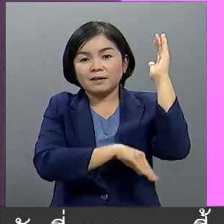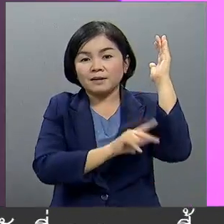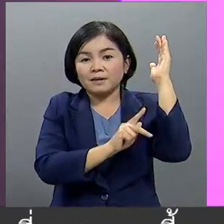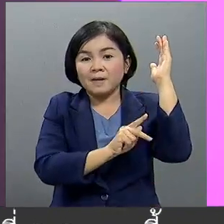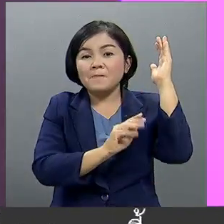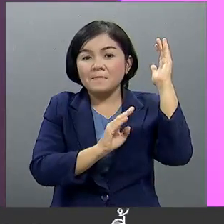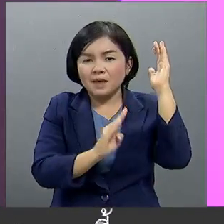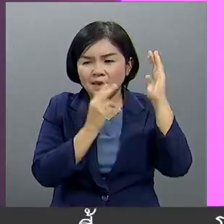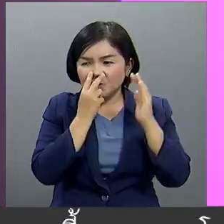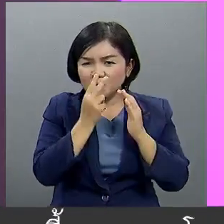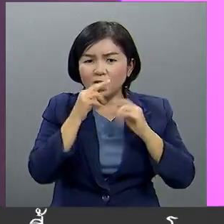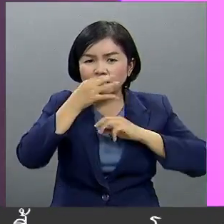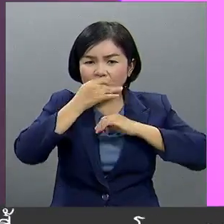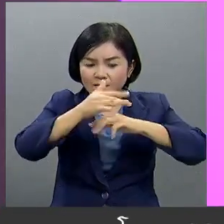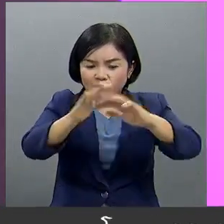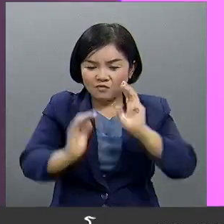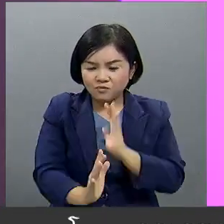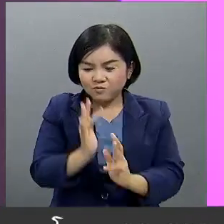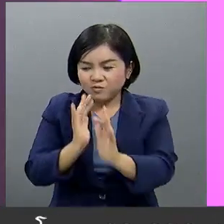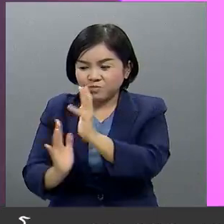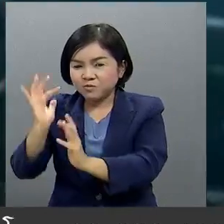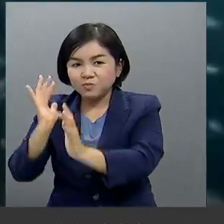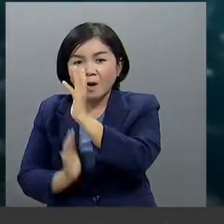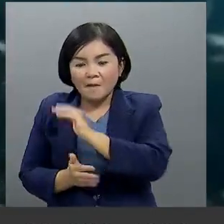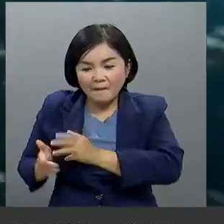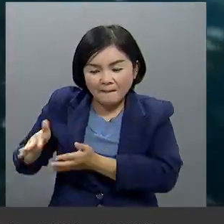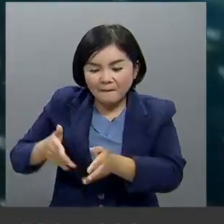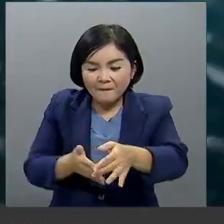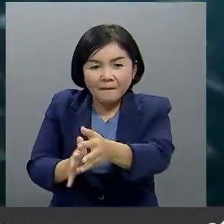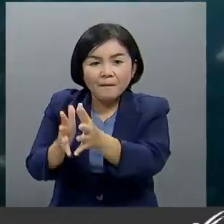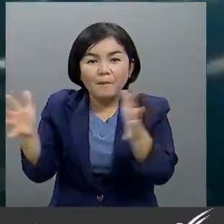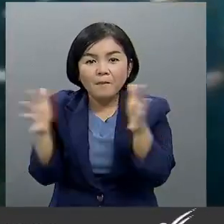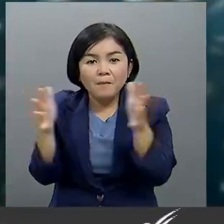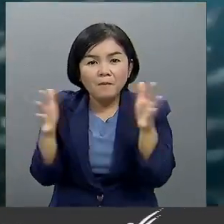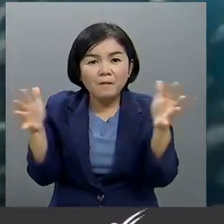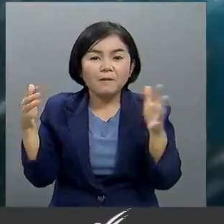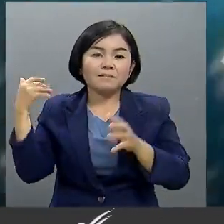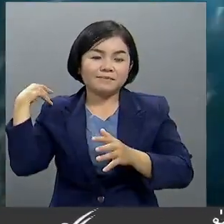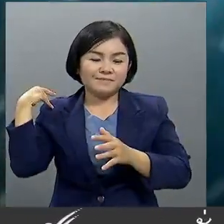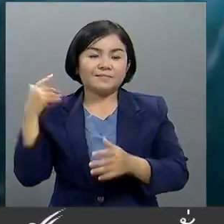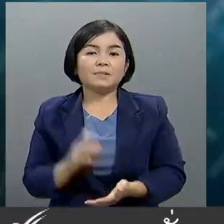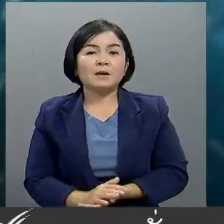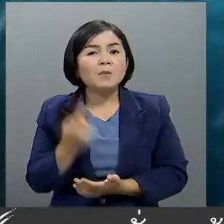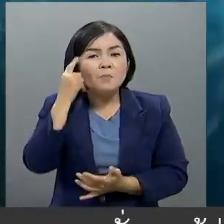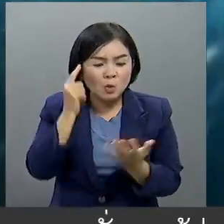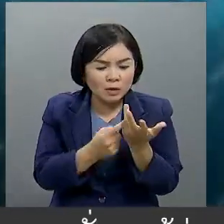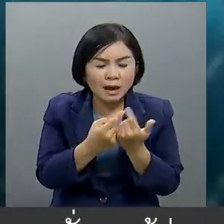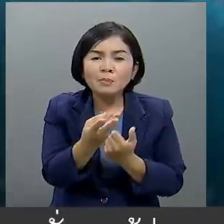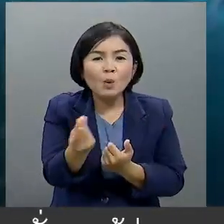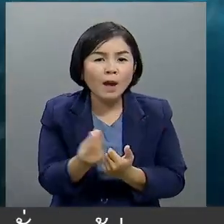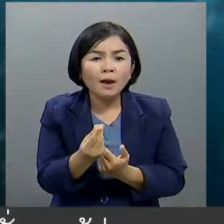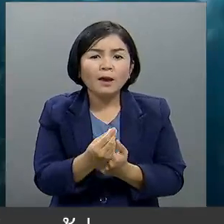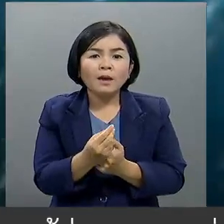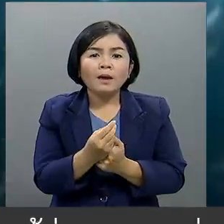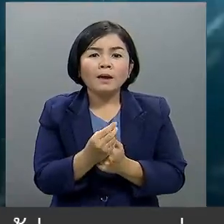พันปลามากกว่า40ชนิดครับไปชมกันเลยครับไม่รู้นับยังไงเหมือนกันนะคนที่นับก็เก่งเหมือนกันนะ